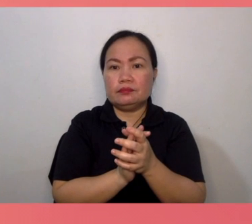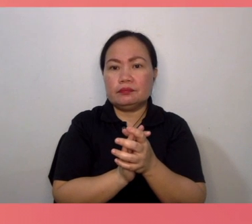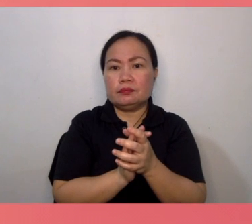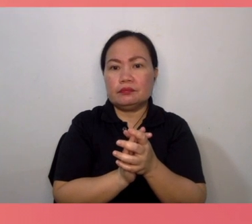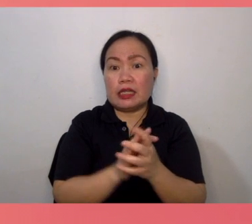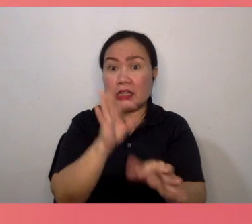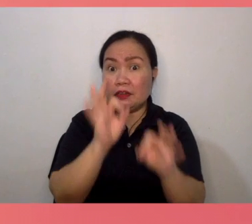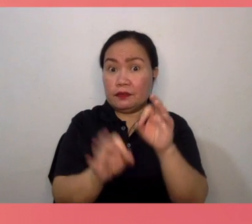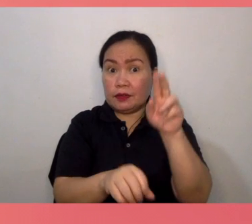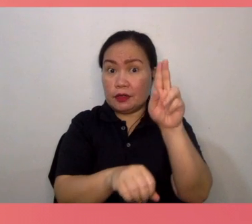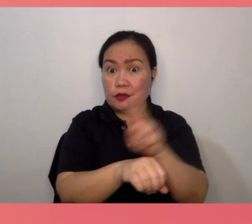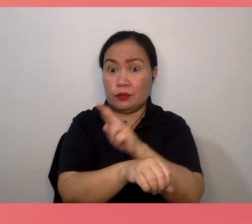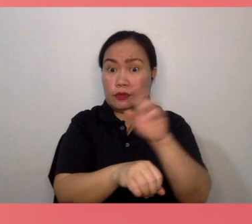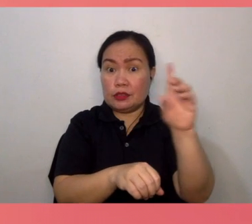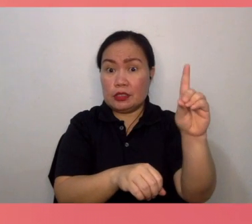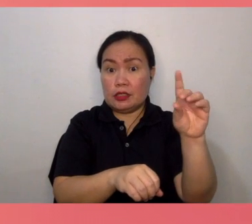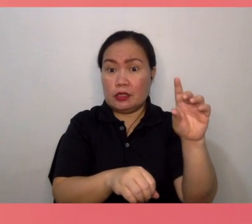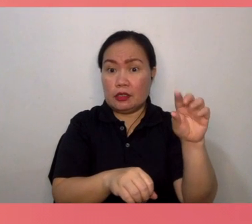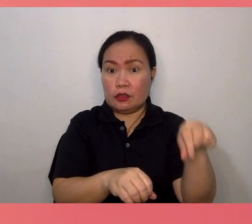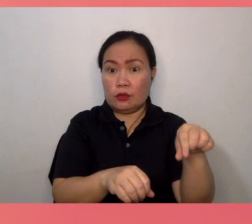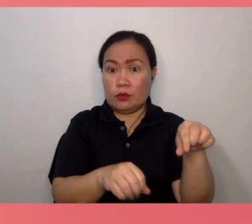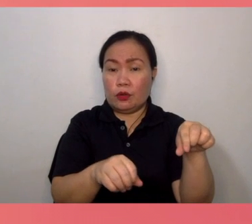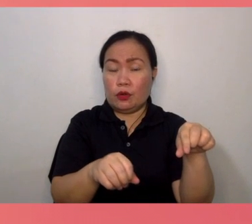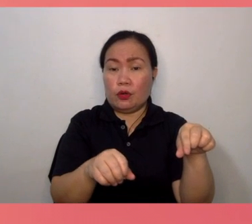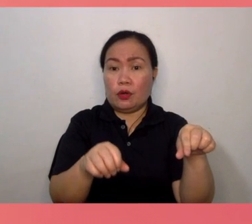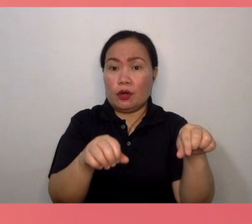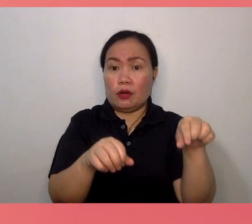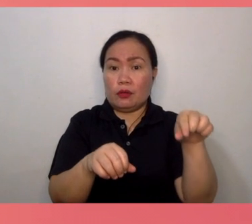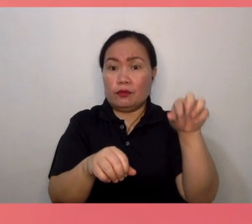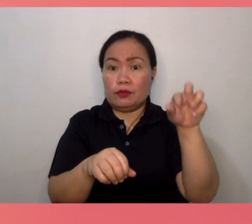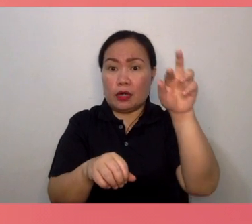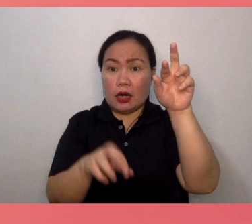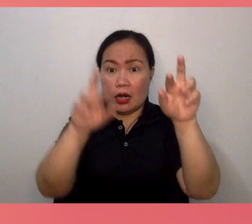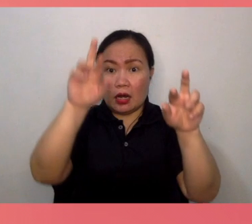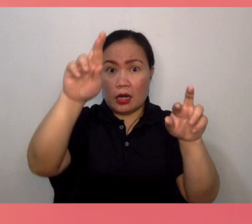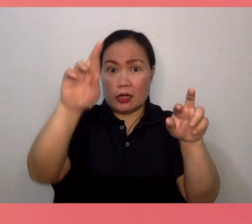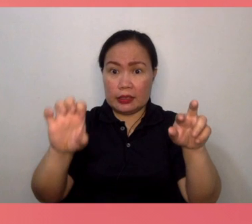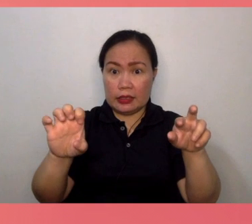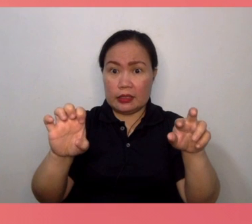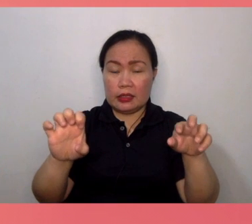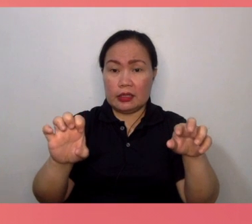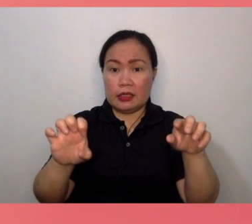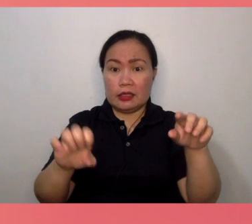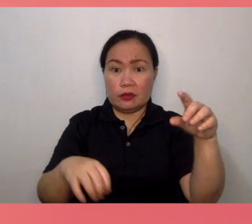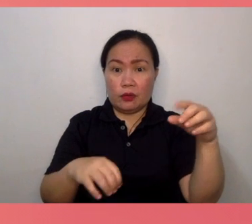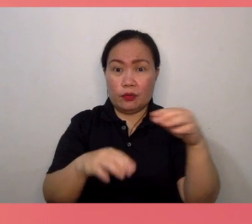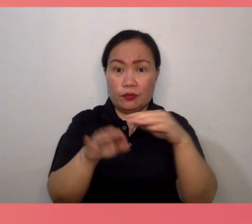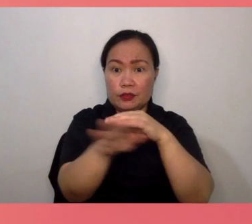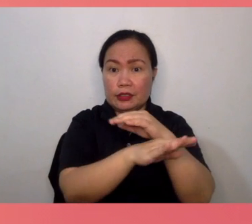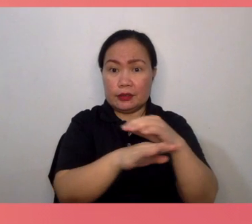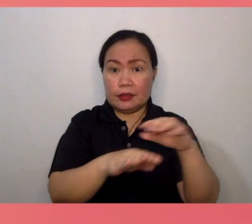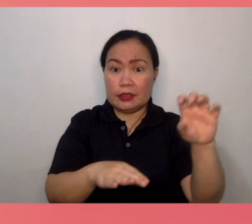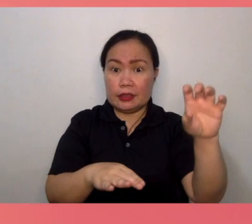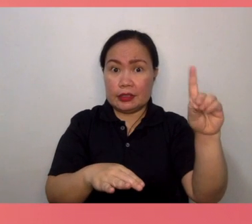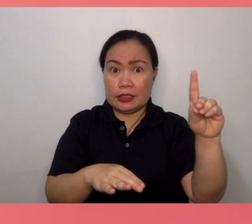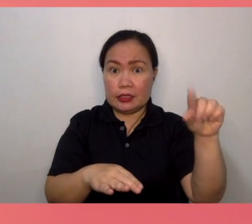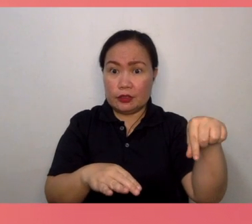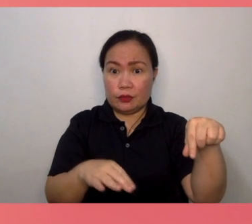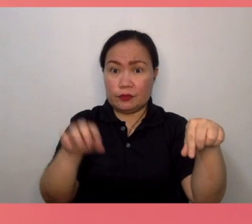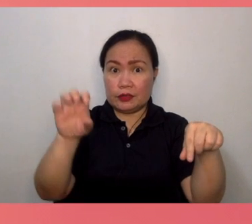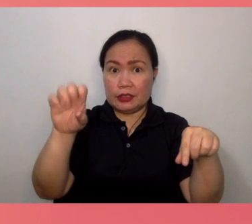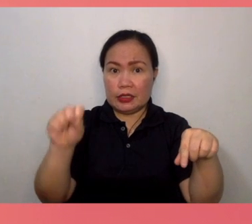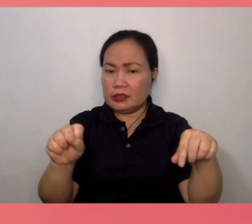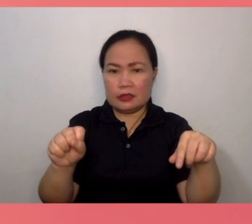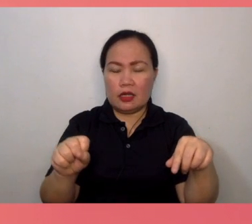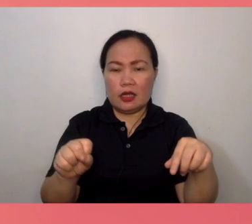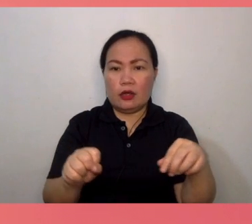over RD is equal to ES over RE. So, ano rin yun? Dalawa yung unknown. So, ito ang gamitin